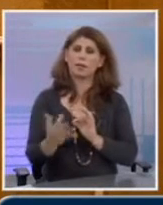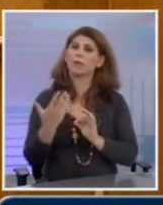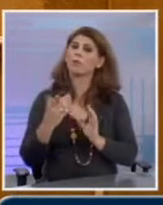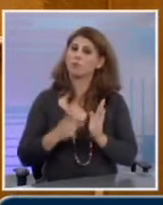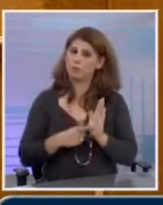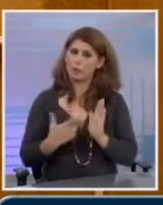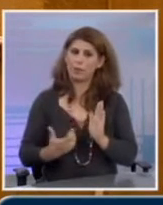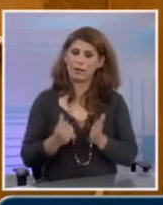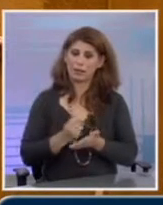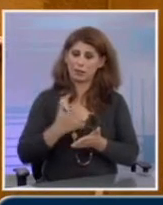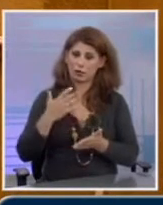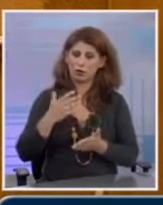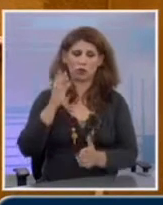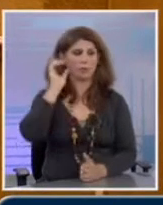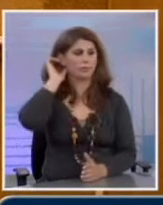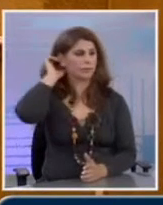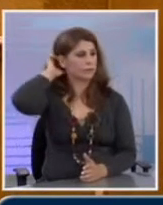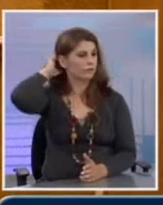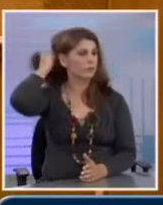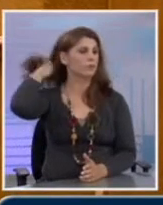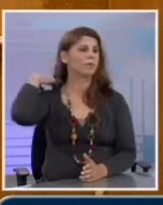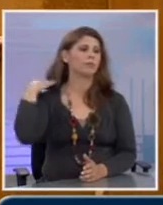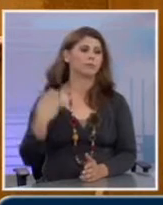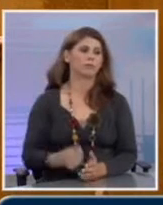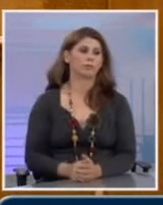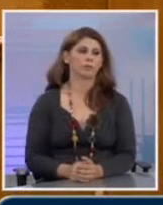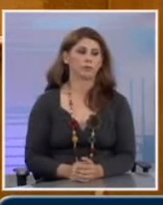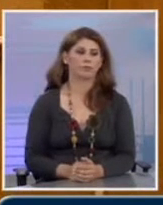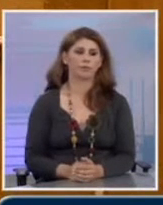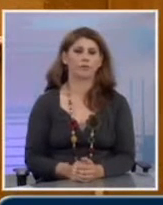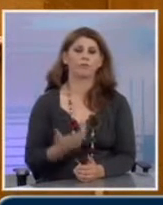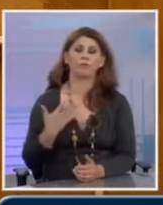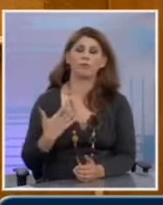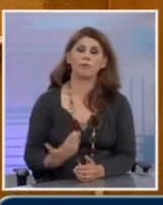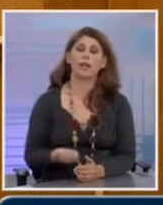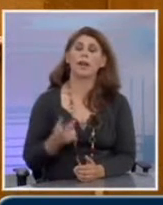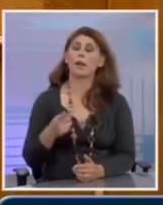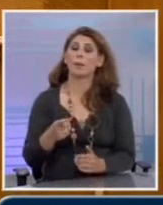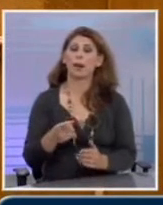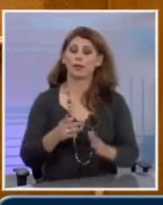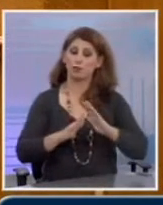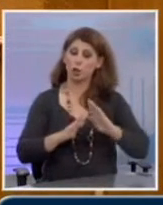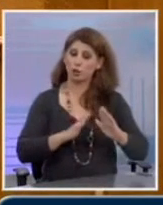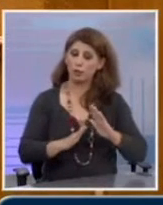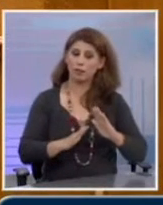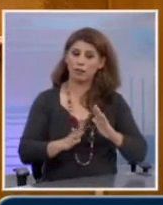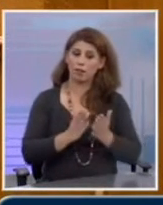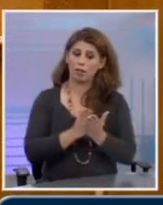της αξιολόγησης, να υπάρξουν μέρημνες οι οποίες θα διασφαλίζουν μια δικαιότερη κατανομή των